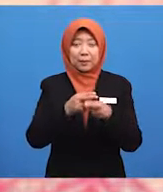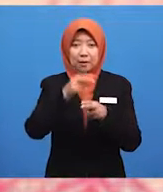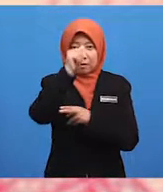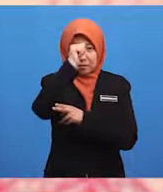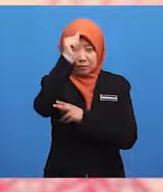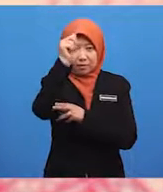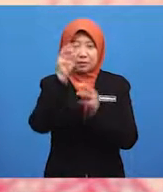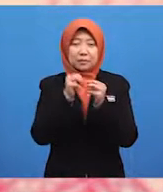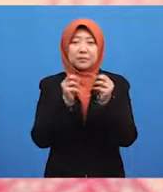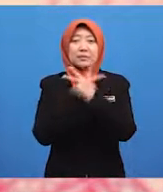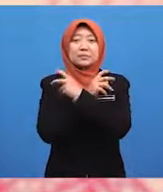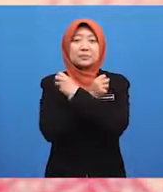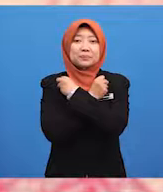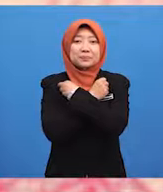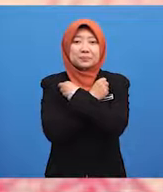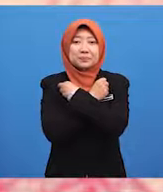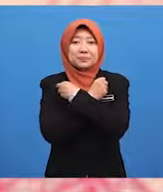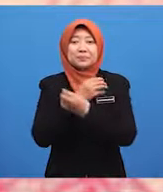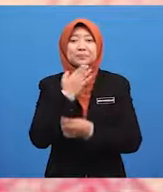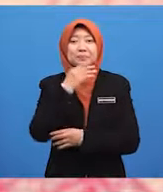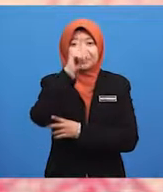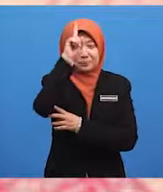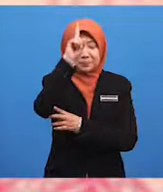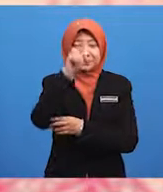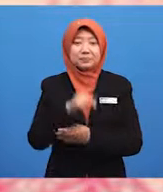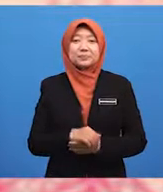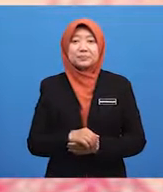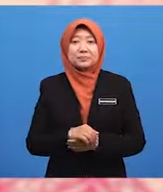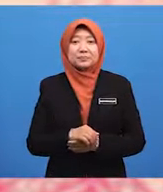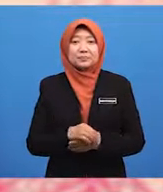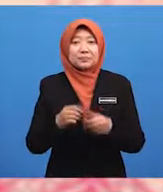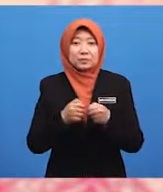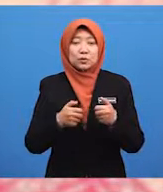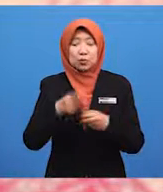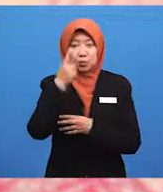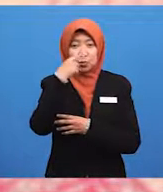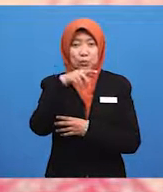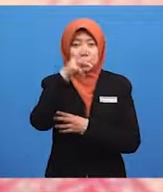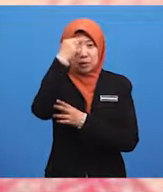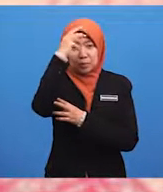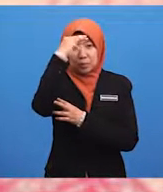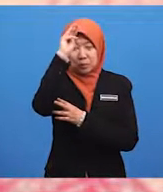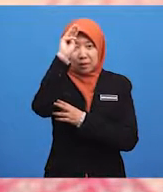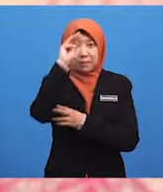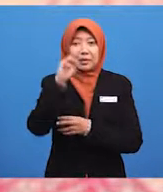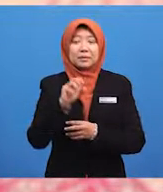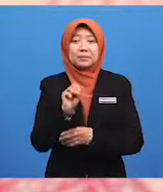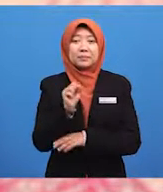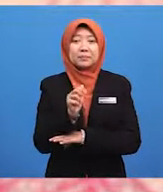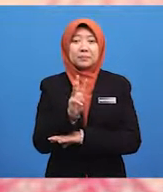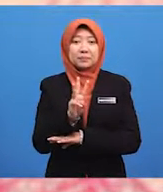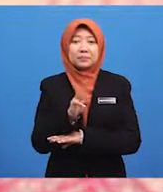Bismillahirrahmanirrahim. Alhamdulillahirabbil alamin. Wassalatu wassalamu ala asyrafil anbiya wal mursalin wa